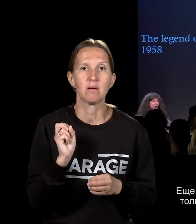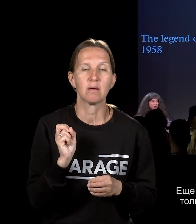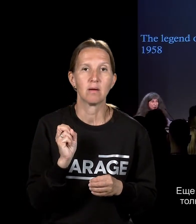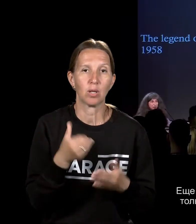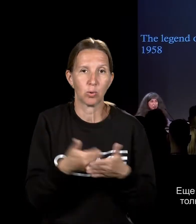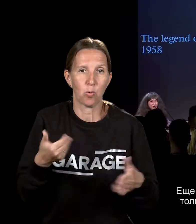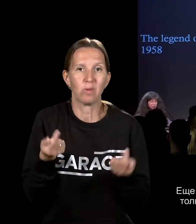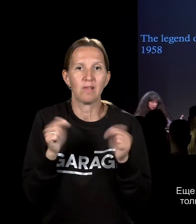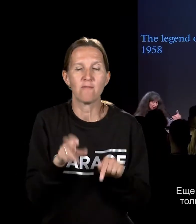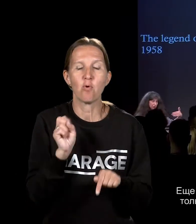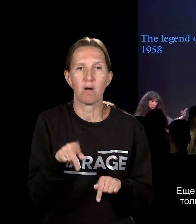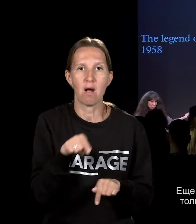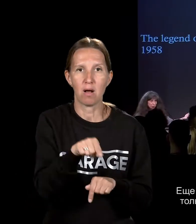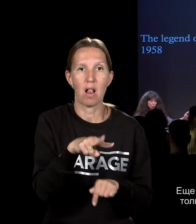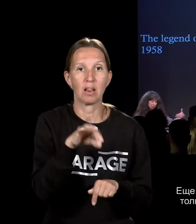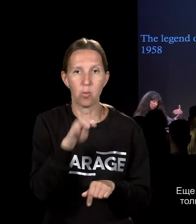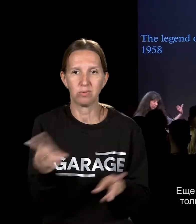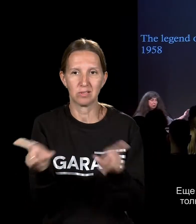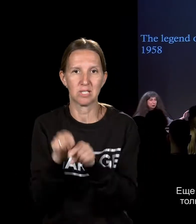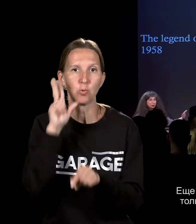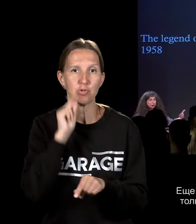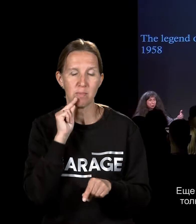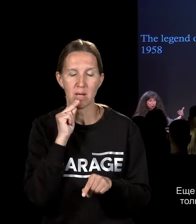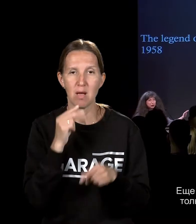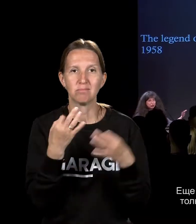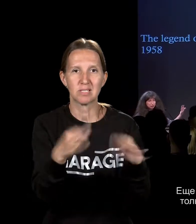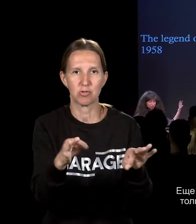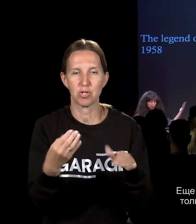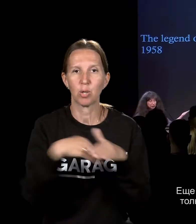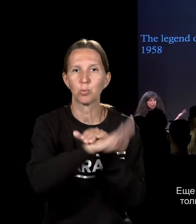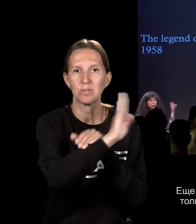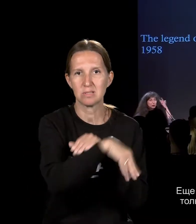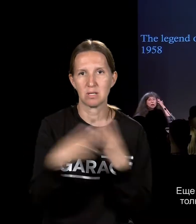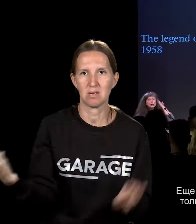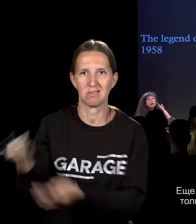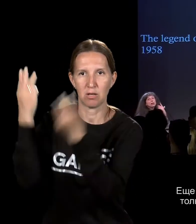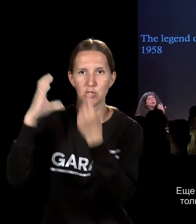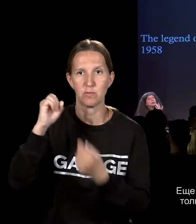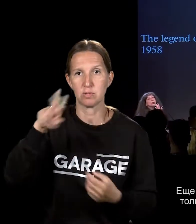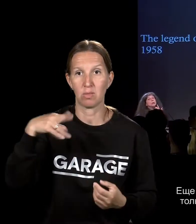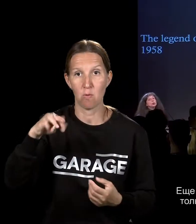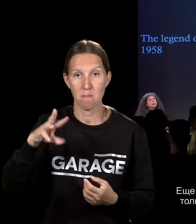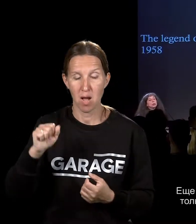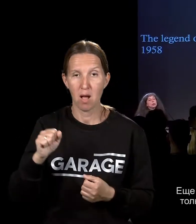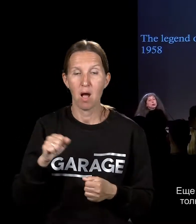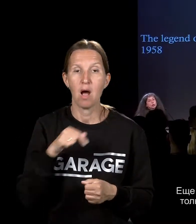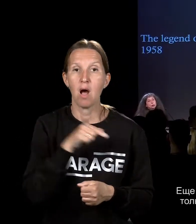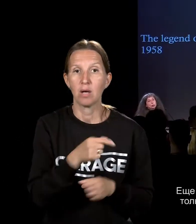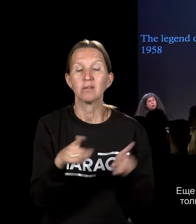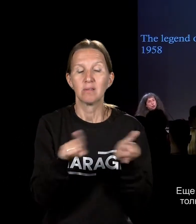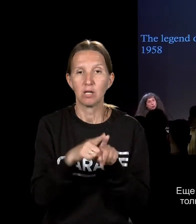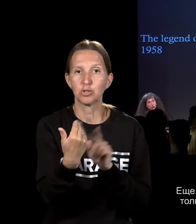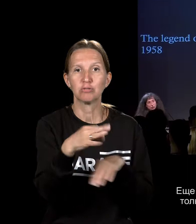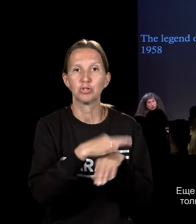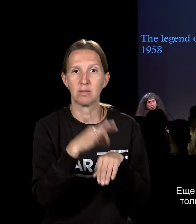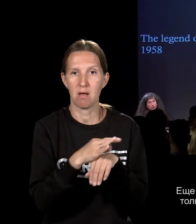когда им позволяют уйти из Содома, уходит он не только с дочерьми,